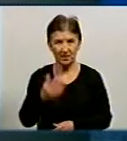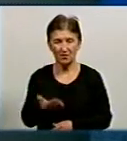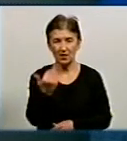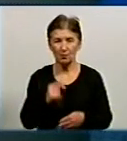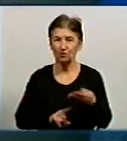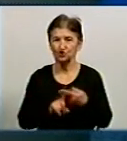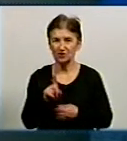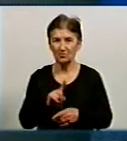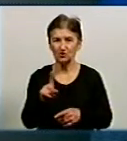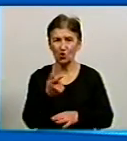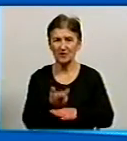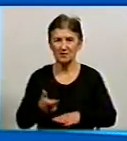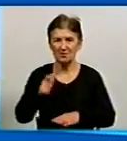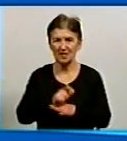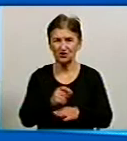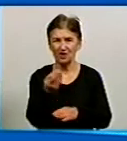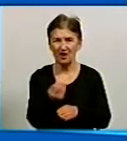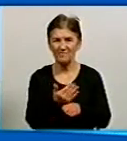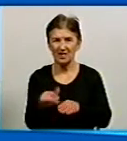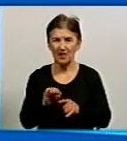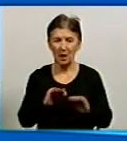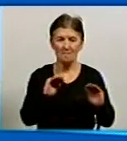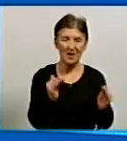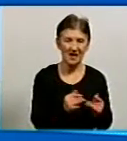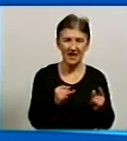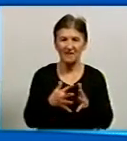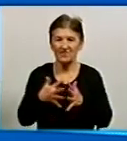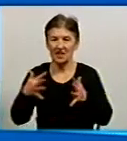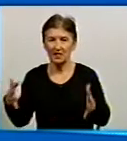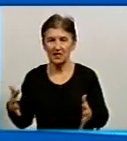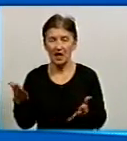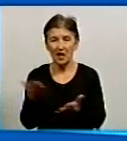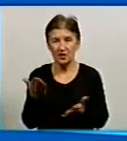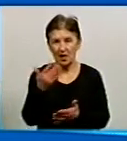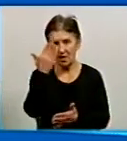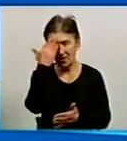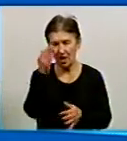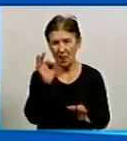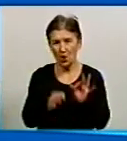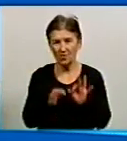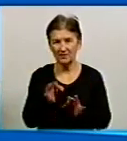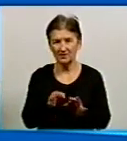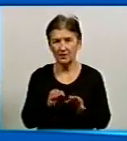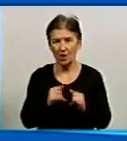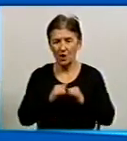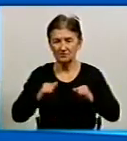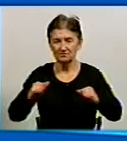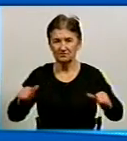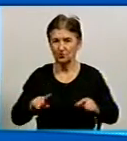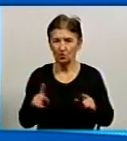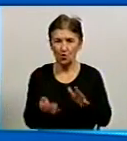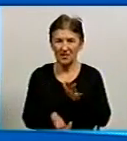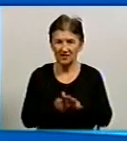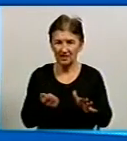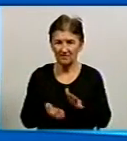що збільшили фінансування і малі, і великі проекти. Яка логіка була збільшувати кошторис? Не вистачало тих